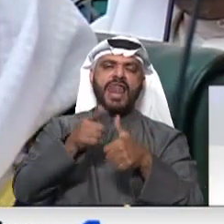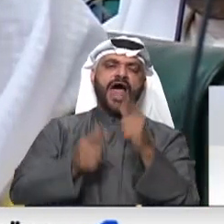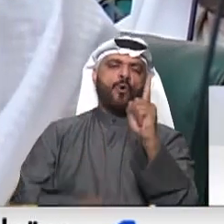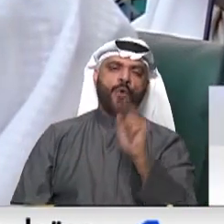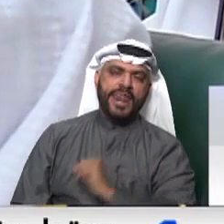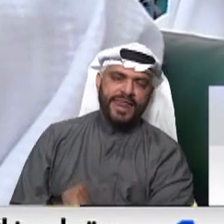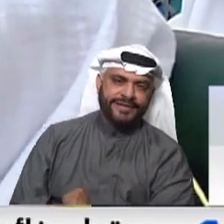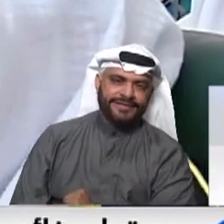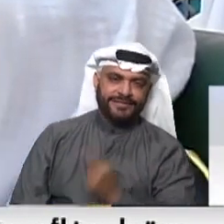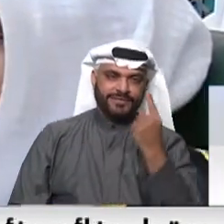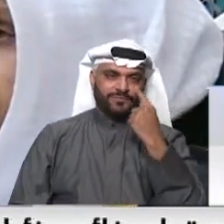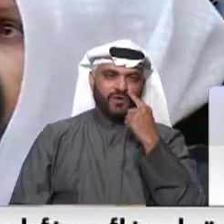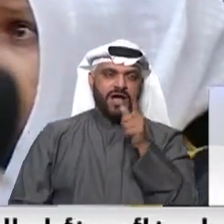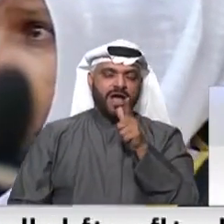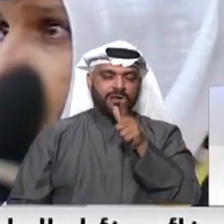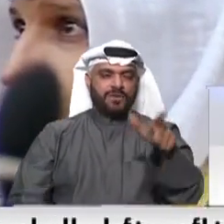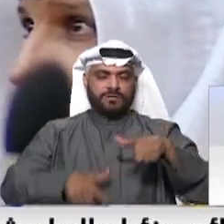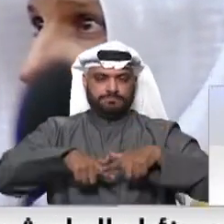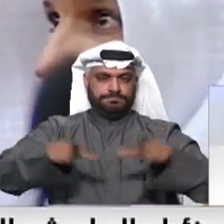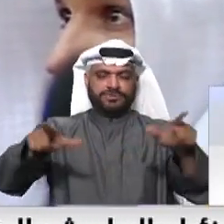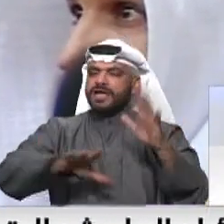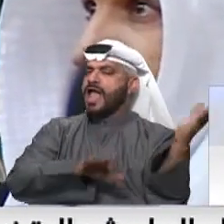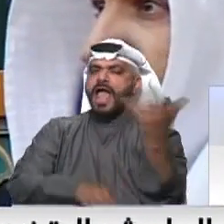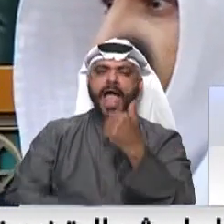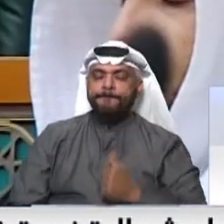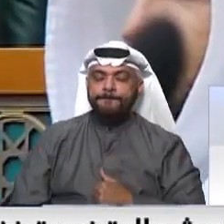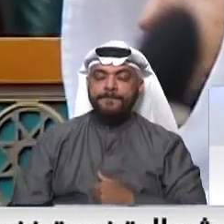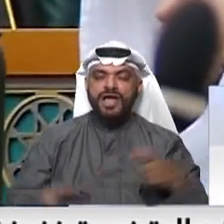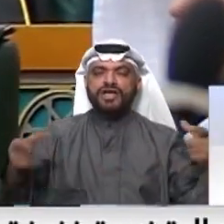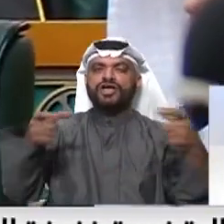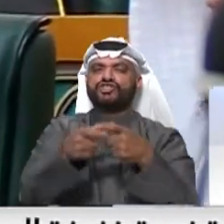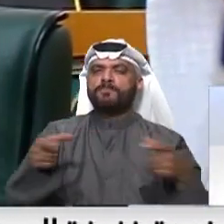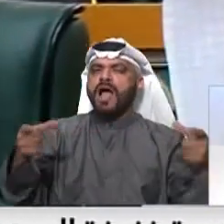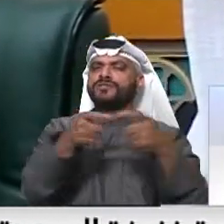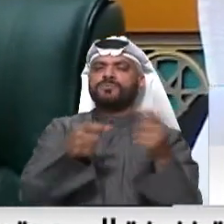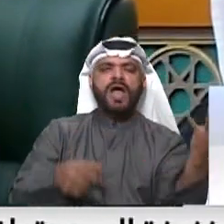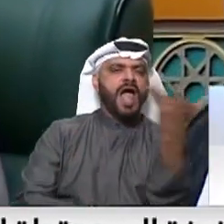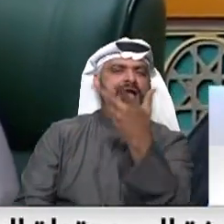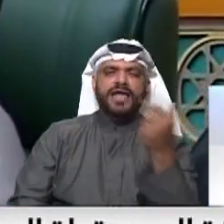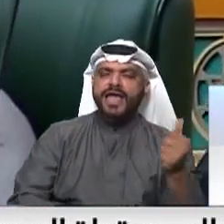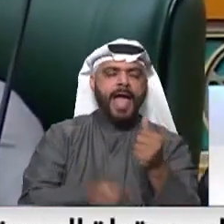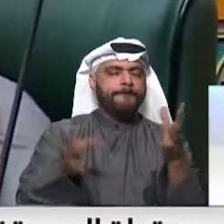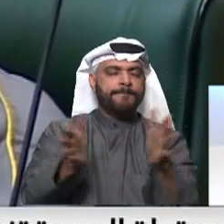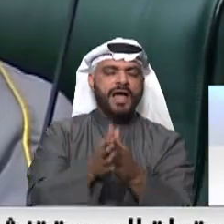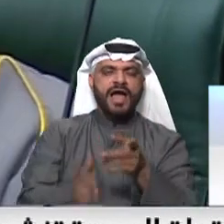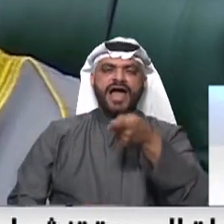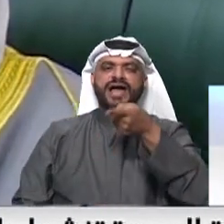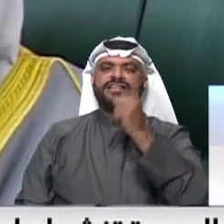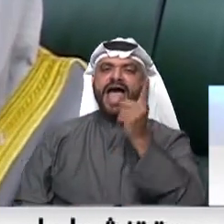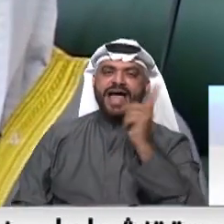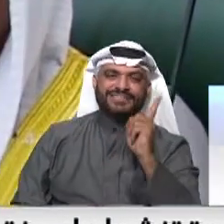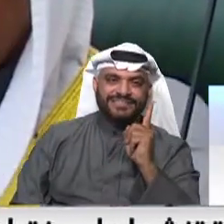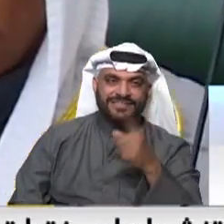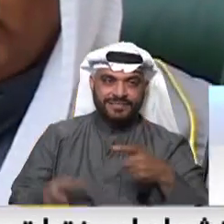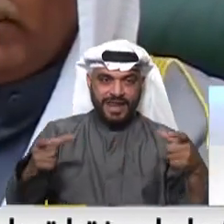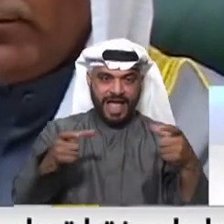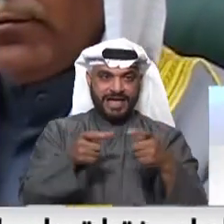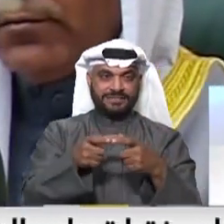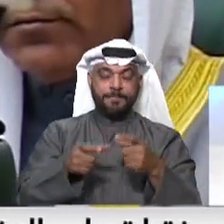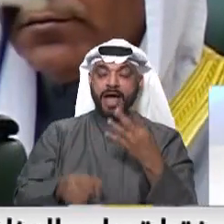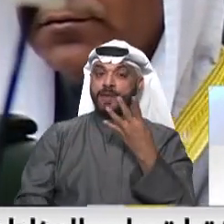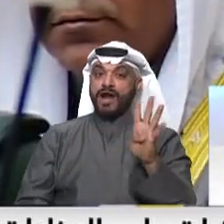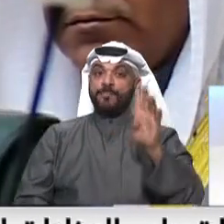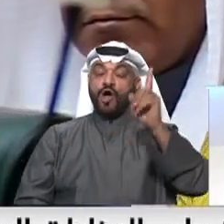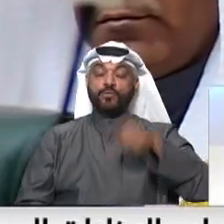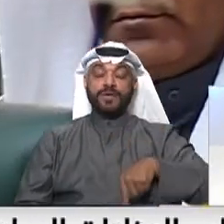17 لمجلس الأمة 11 جلسة في 44 يوما، هي مدة دور الانعقاد.